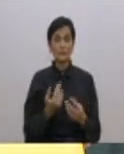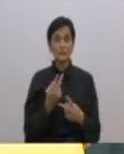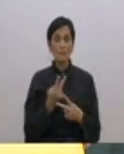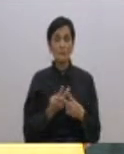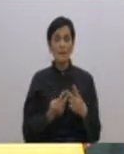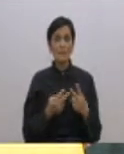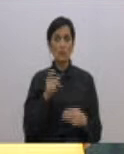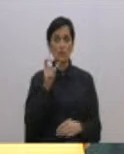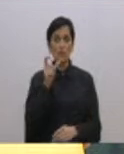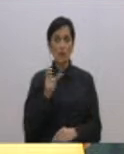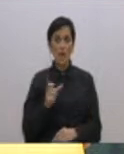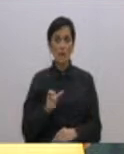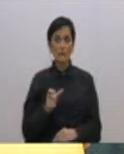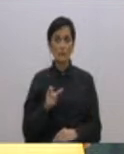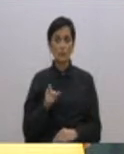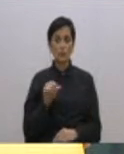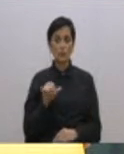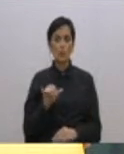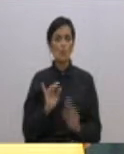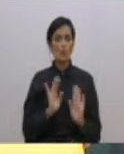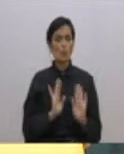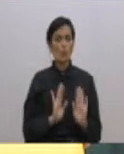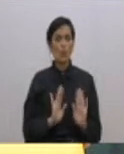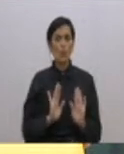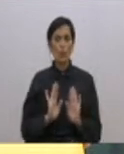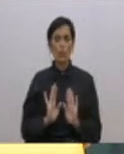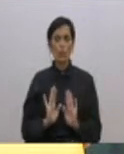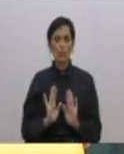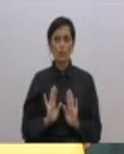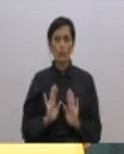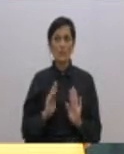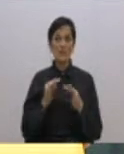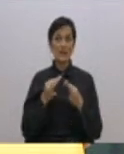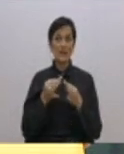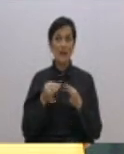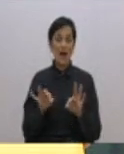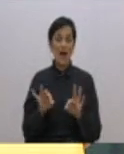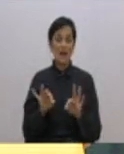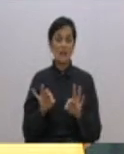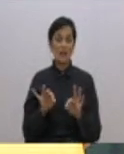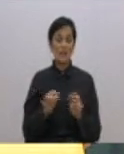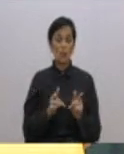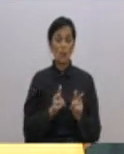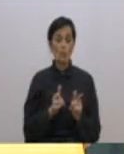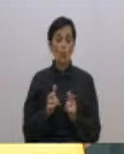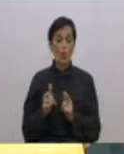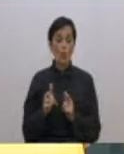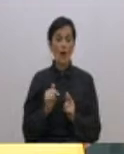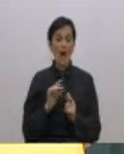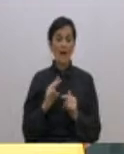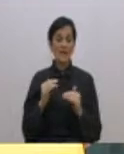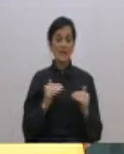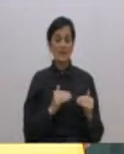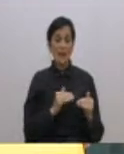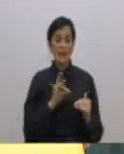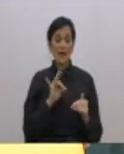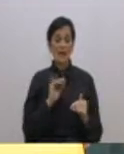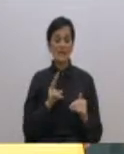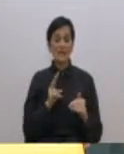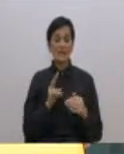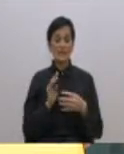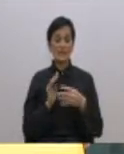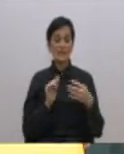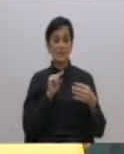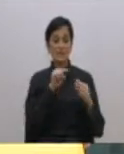მჟავრდებულს მხოლოდ და მხოლოდ გათავისუფლებისთვის მზადების ან დაბალ რისკის დაწესებულებაში